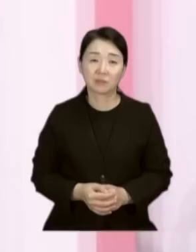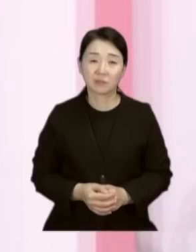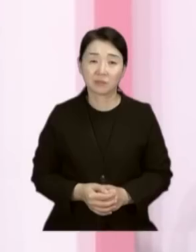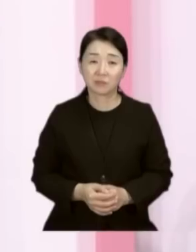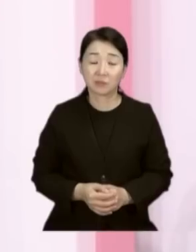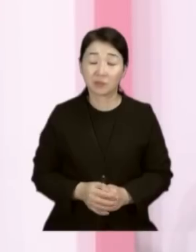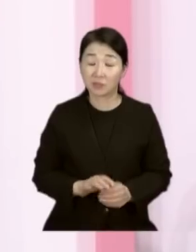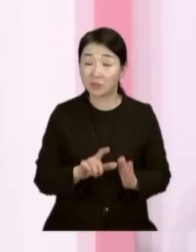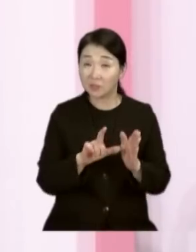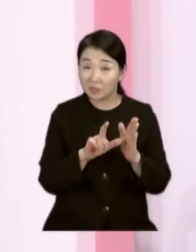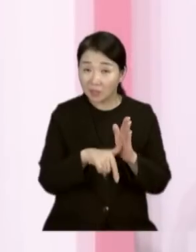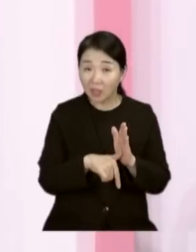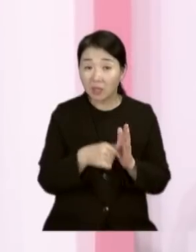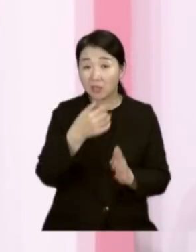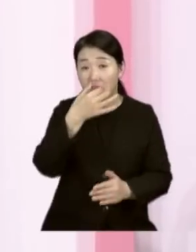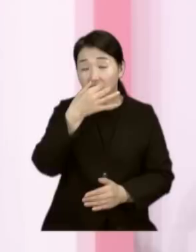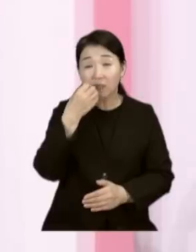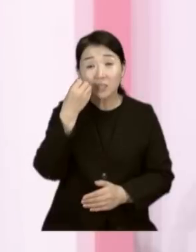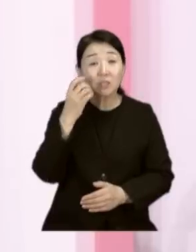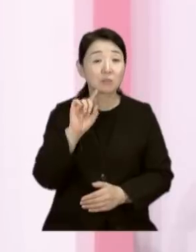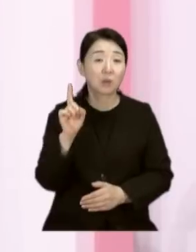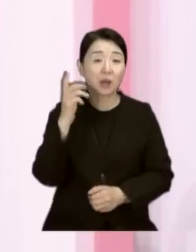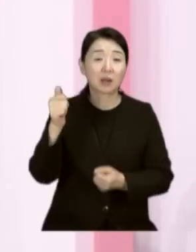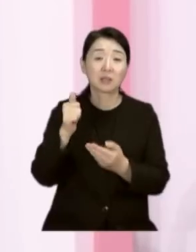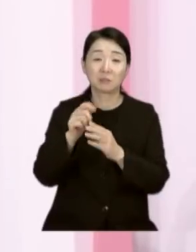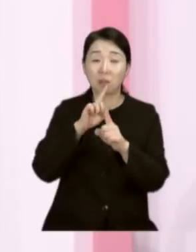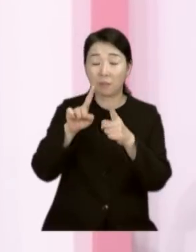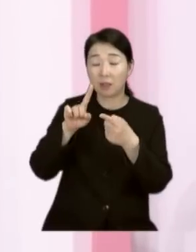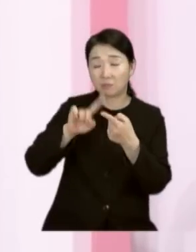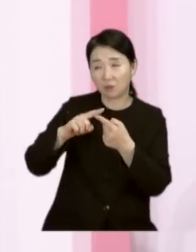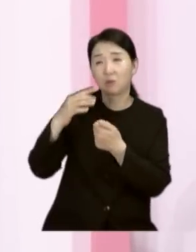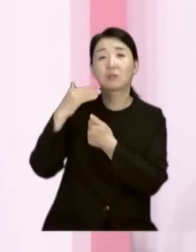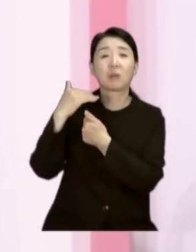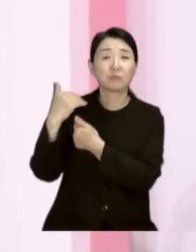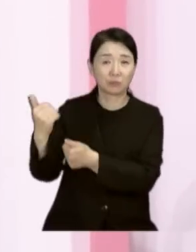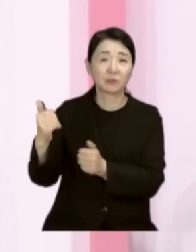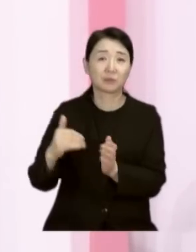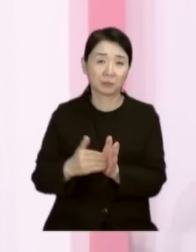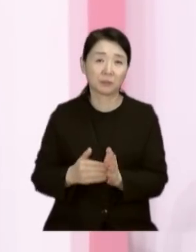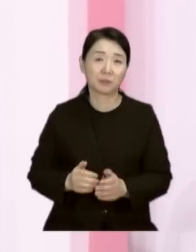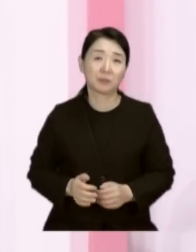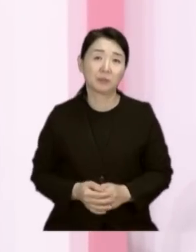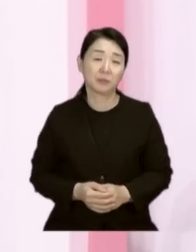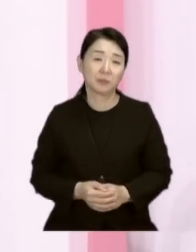정말 신기한 거는 하나님이 말씀 앞으로 부르시더라고요.